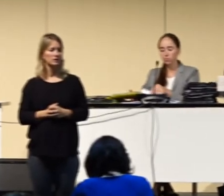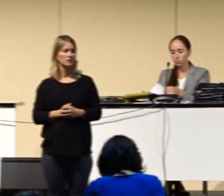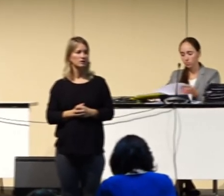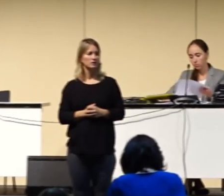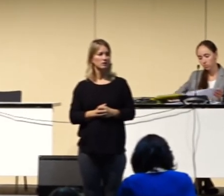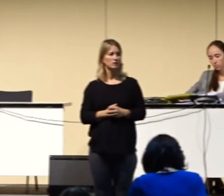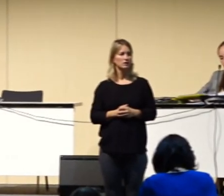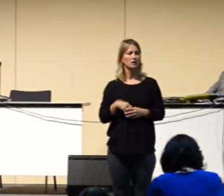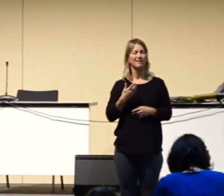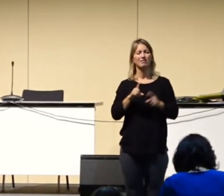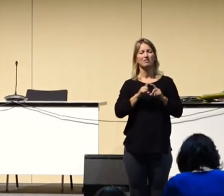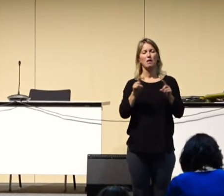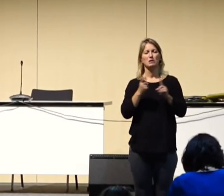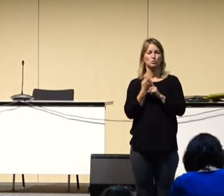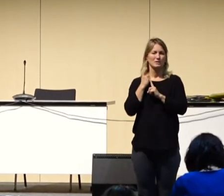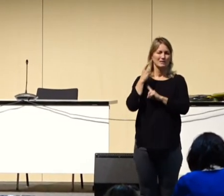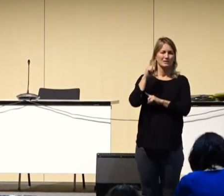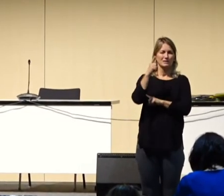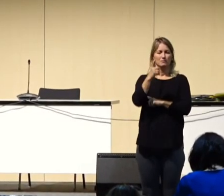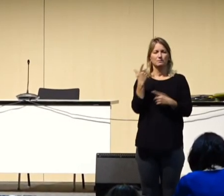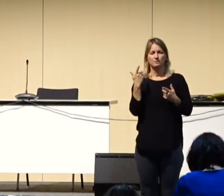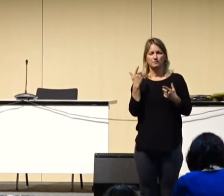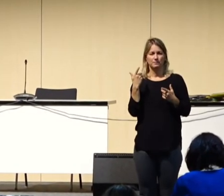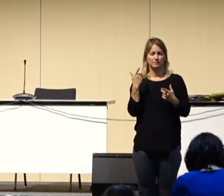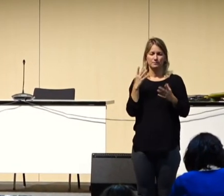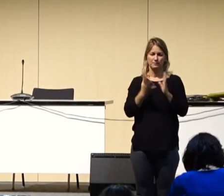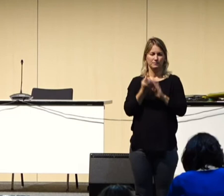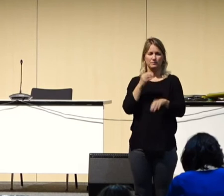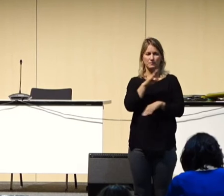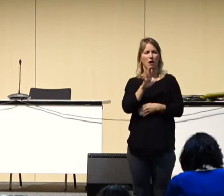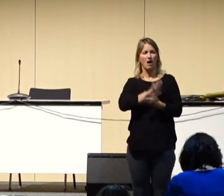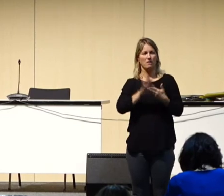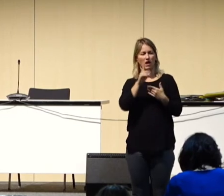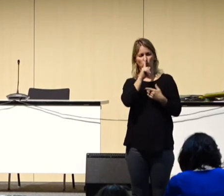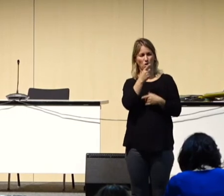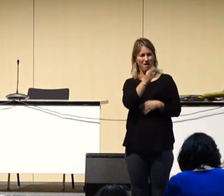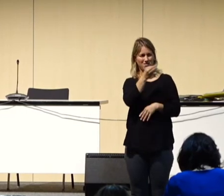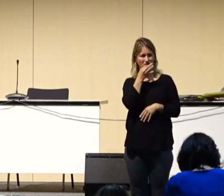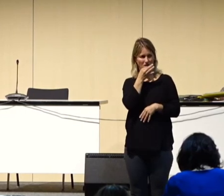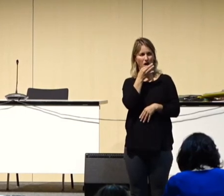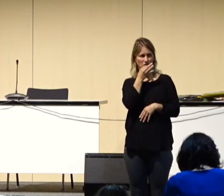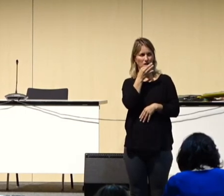zu weit ausholen wollen, sondern einfach auch mal auf die Beantwortung der Anfrage